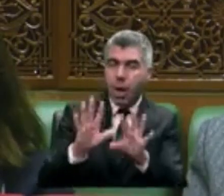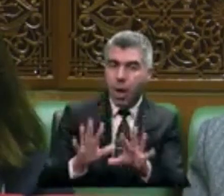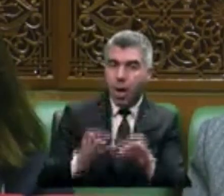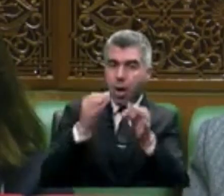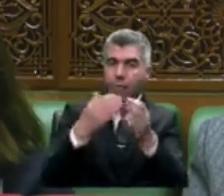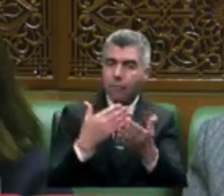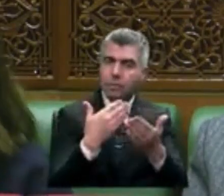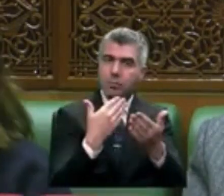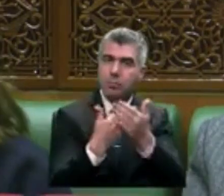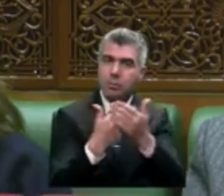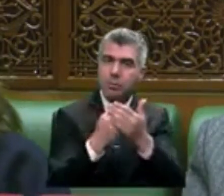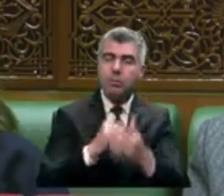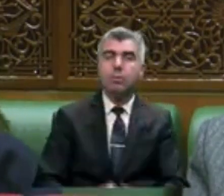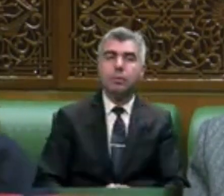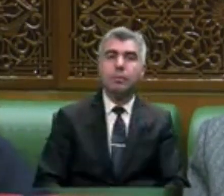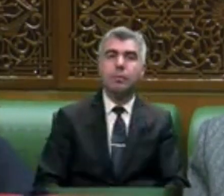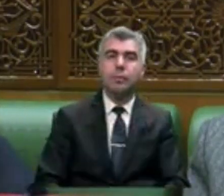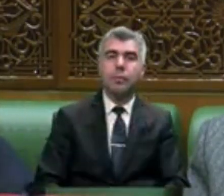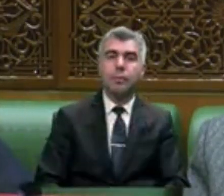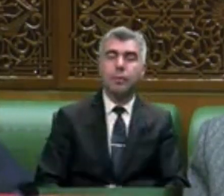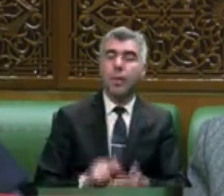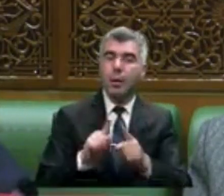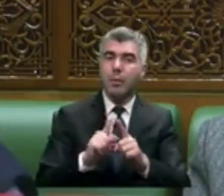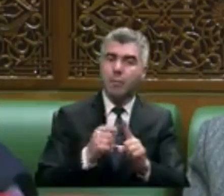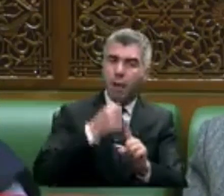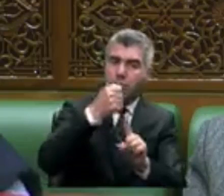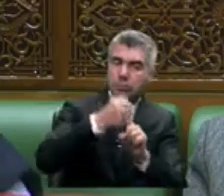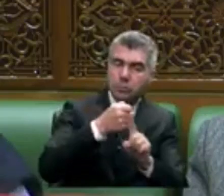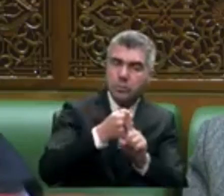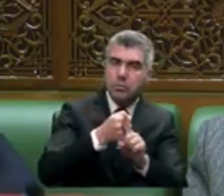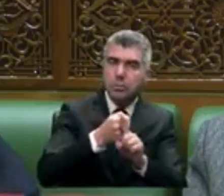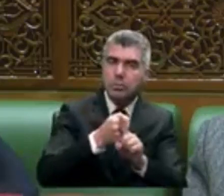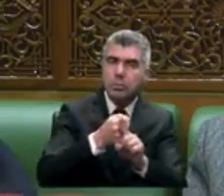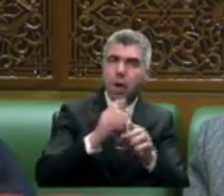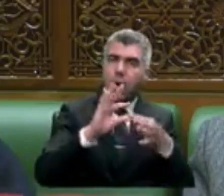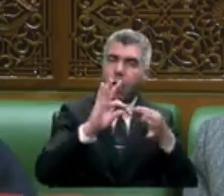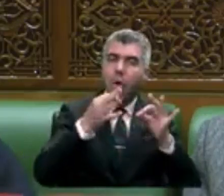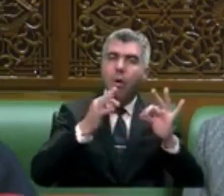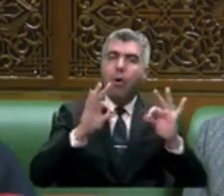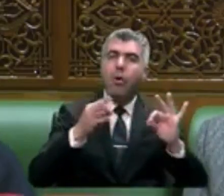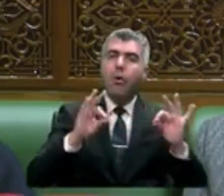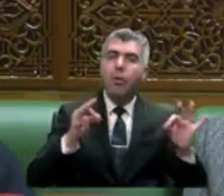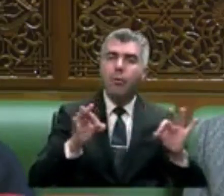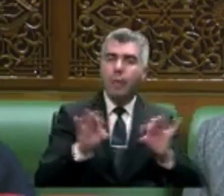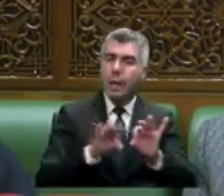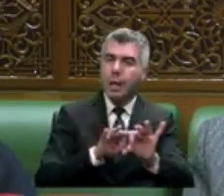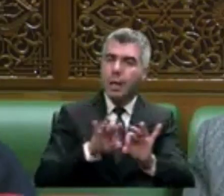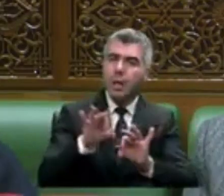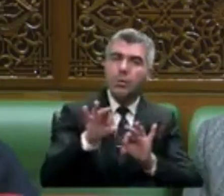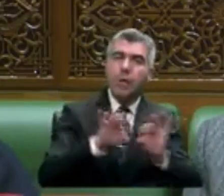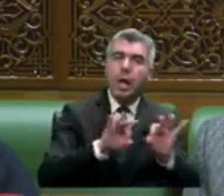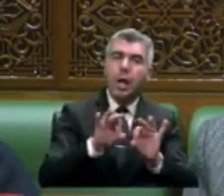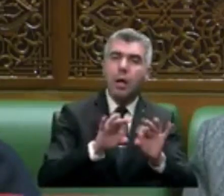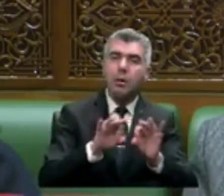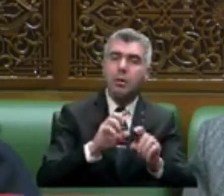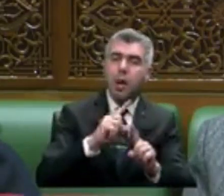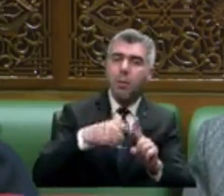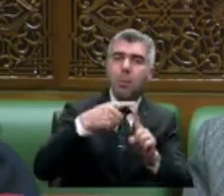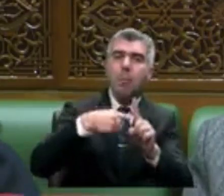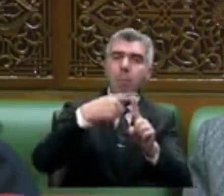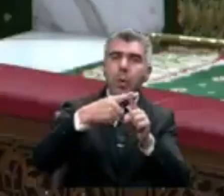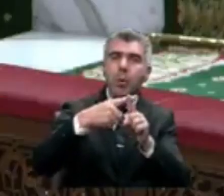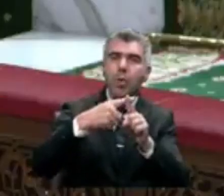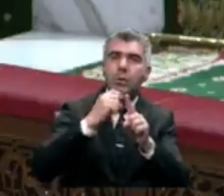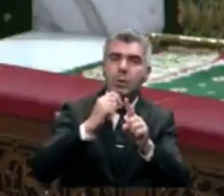اللائق به والذي جاء ايضا ليواصل تنزيل رزنامه رزنامه الاجراءات المقرره بالزيادات الم في